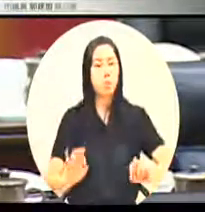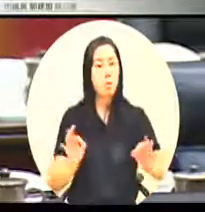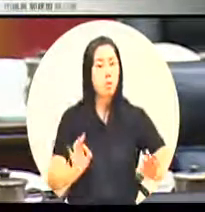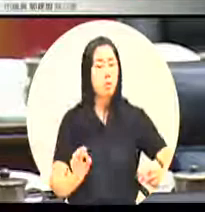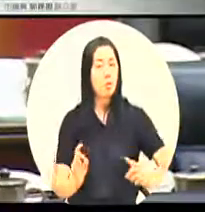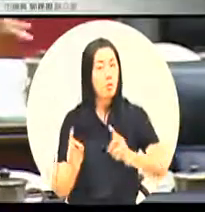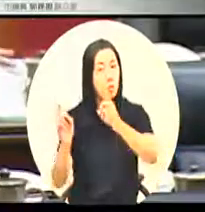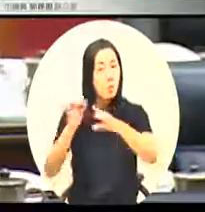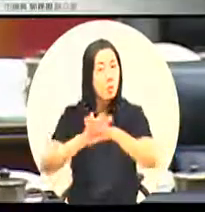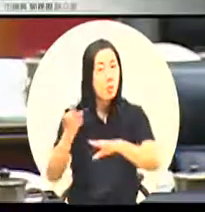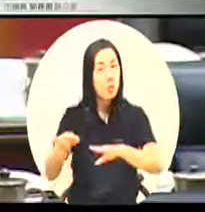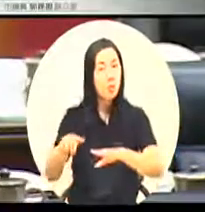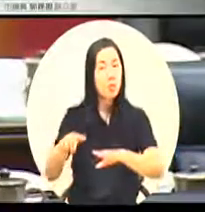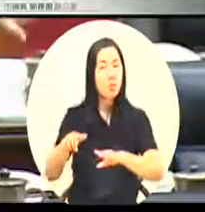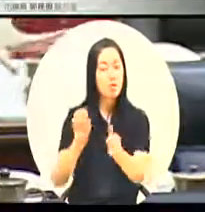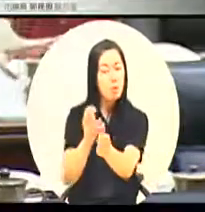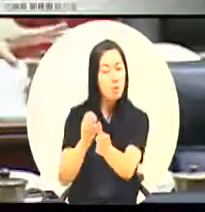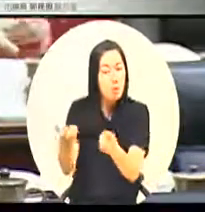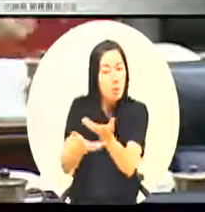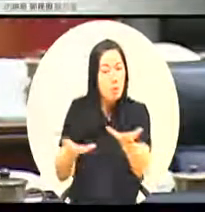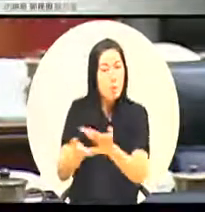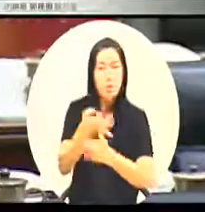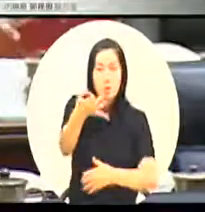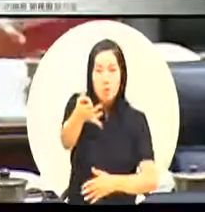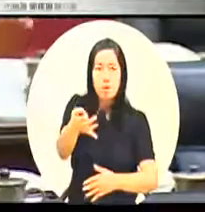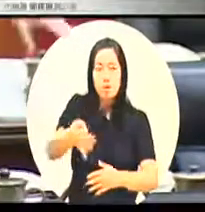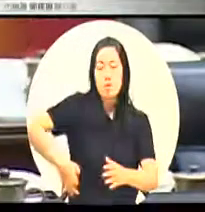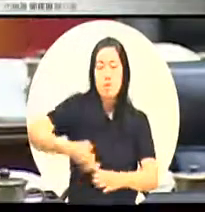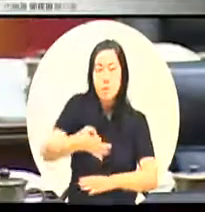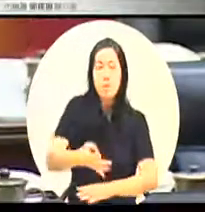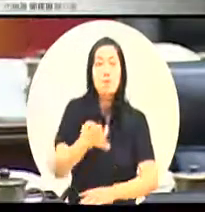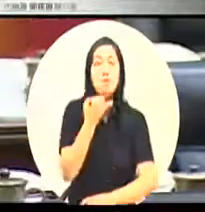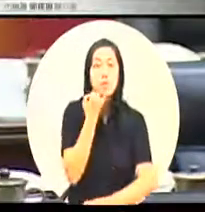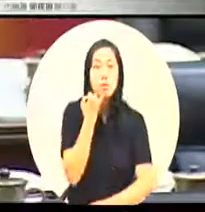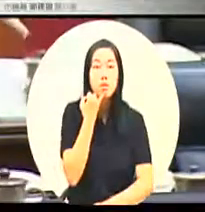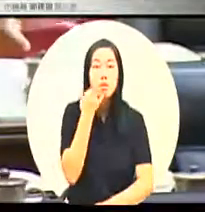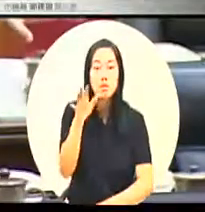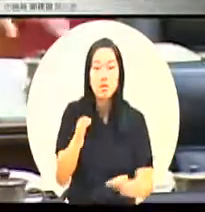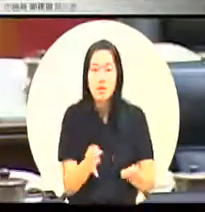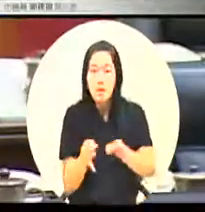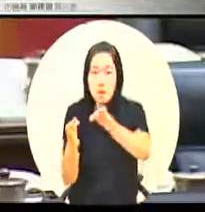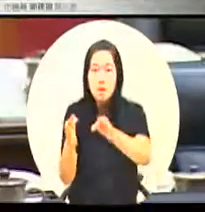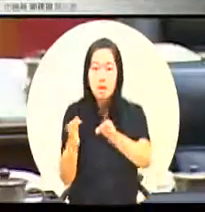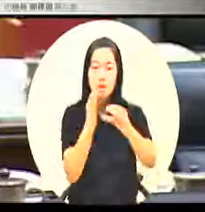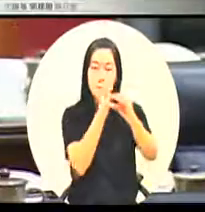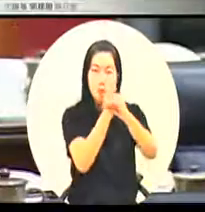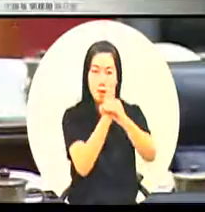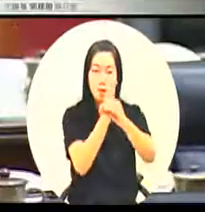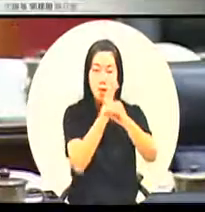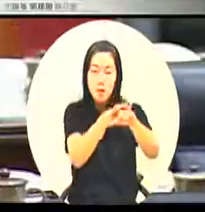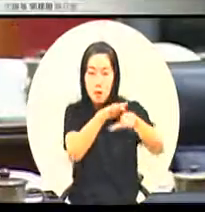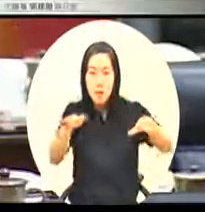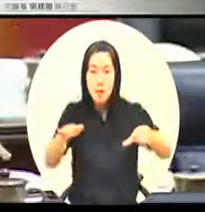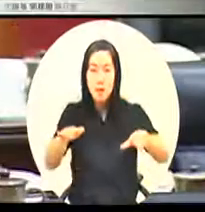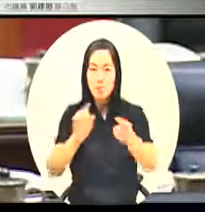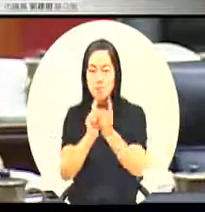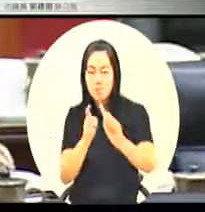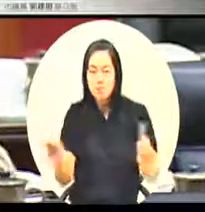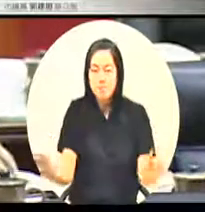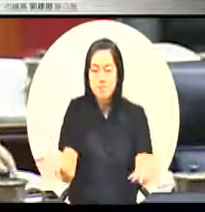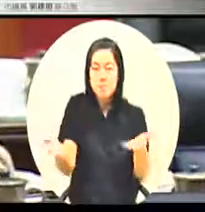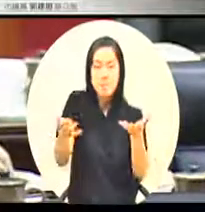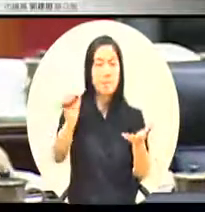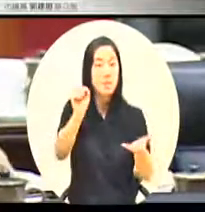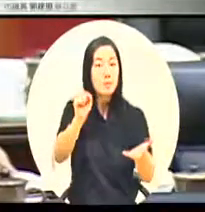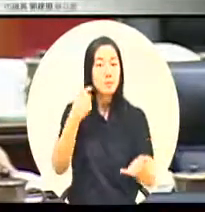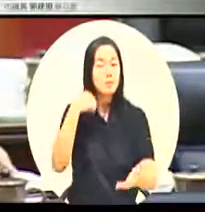调，让这个价格大家负担得起？爱好起，问题爱起到拄啊好，不会有哄抬。我们有没有想的机